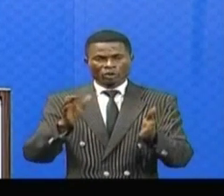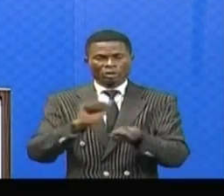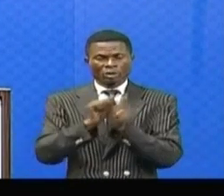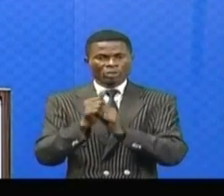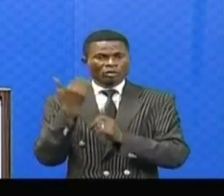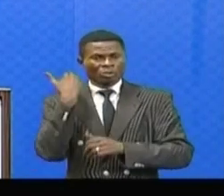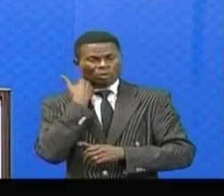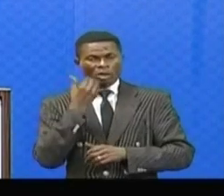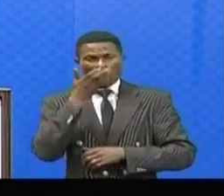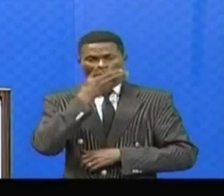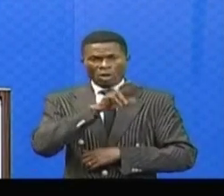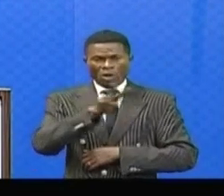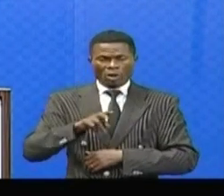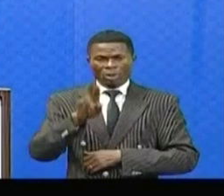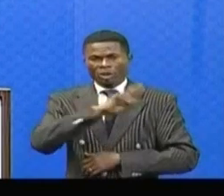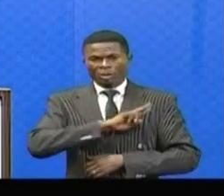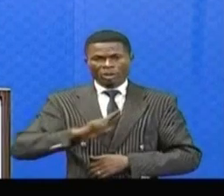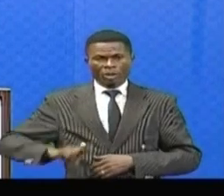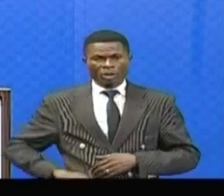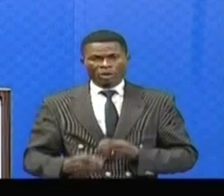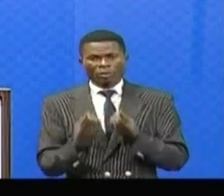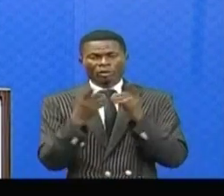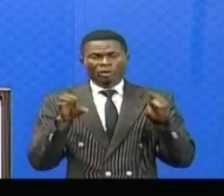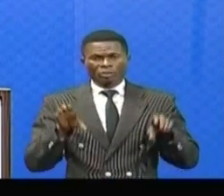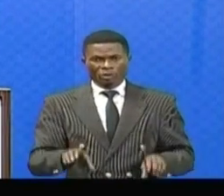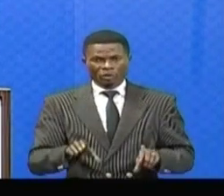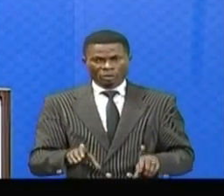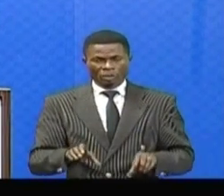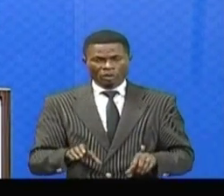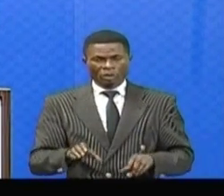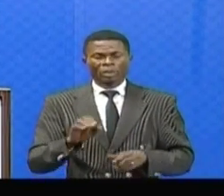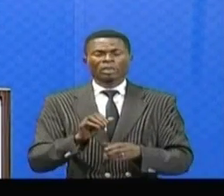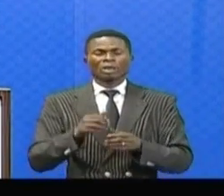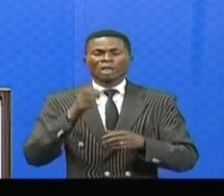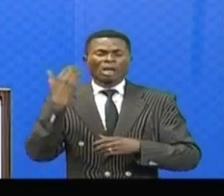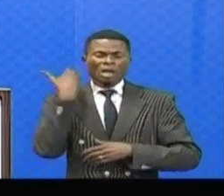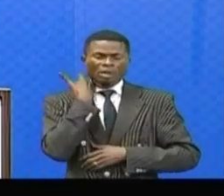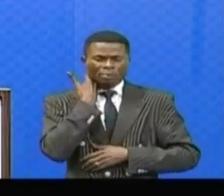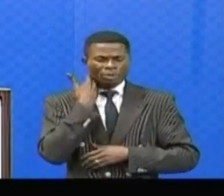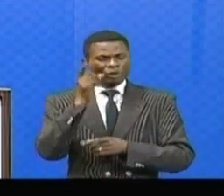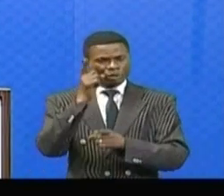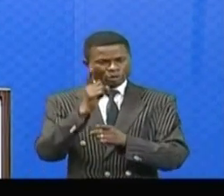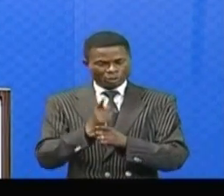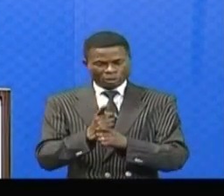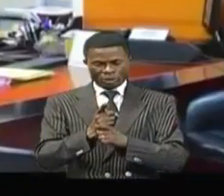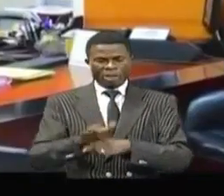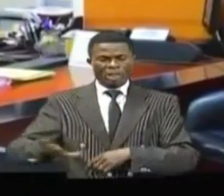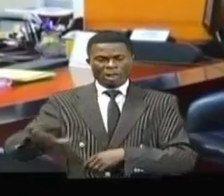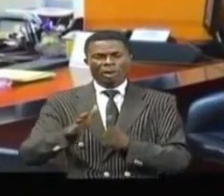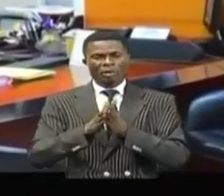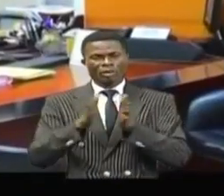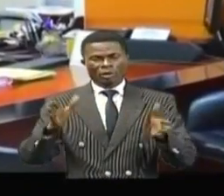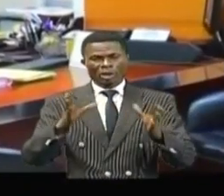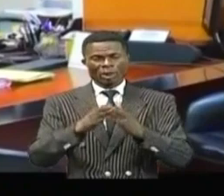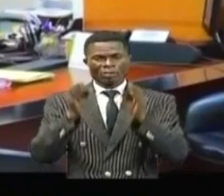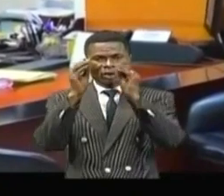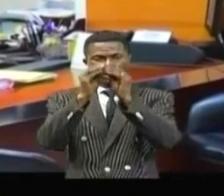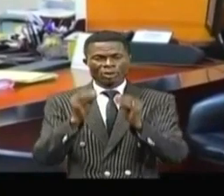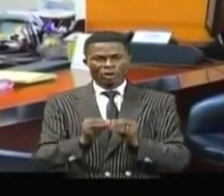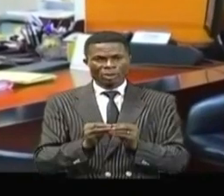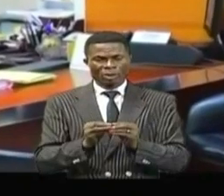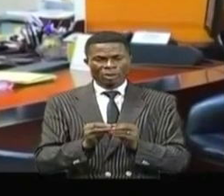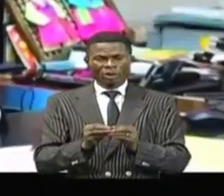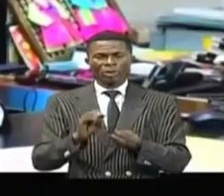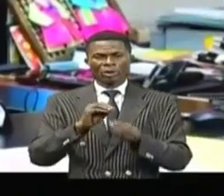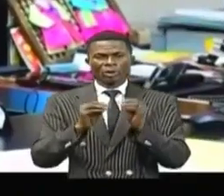à COVID-19 en République démocratique du Congo. Celle-ci reste stable et contrôlée dans l'ensemble du pays avec un taux de